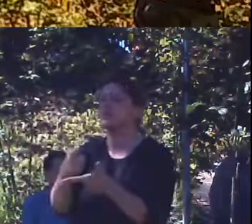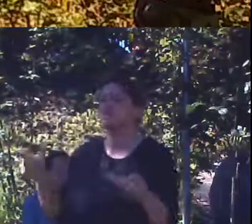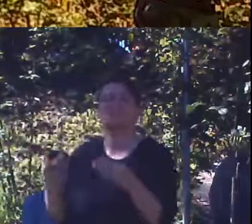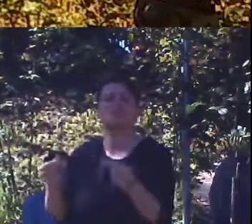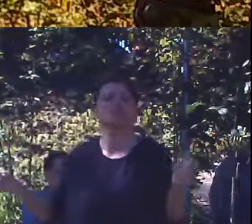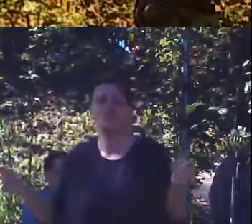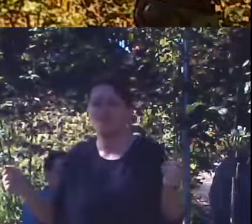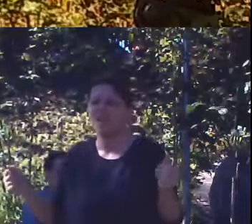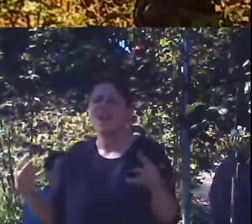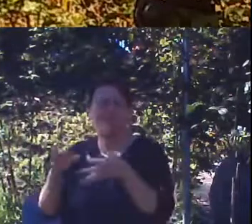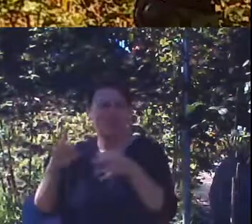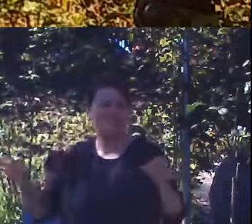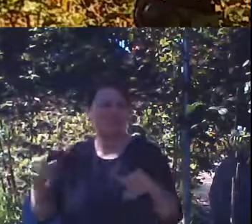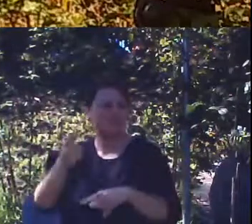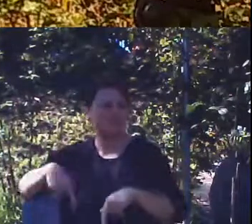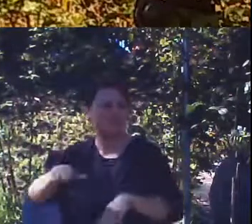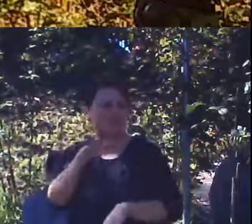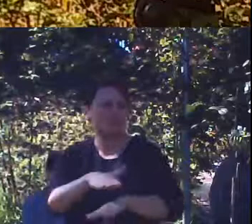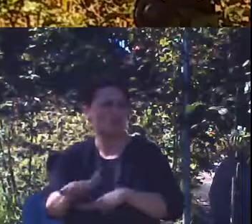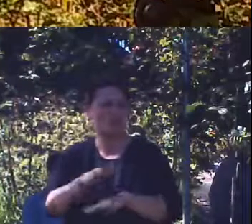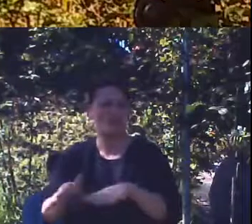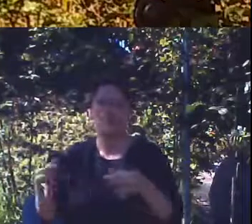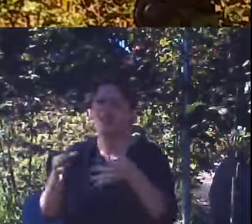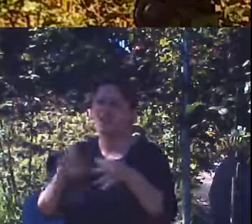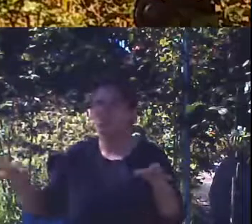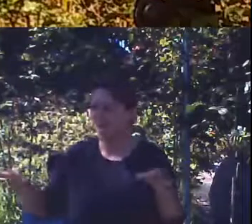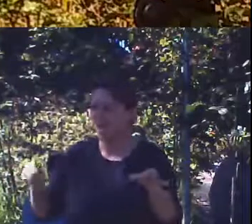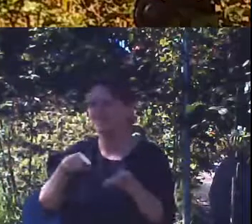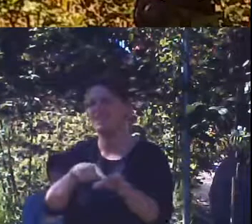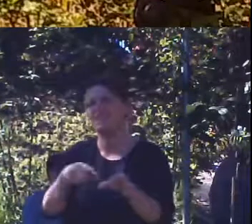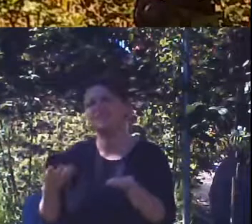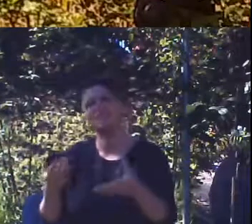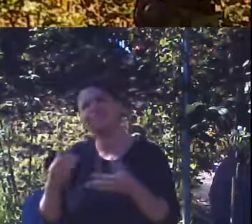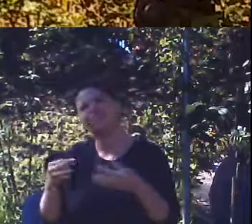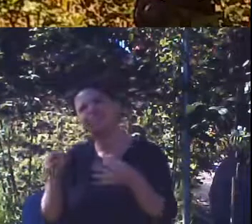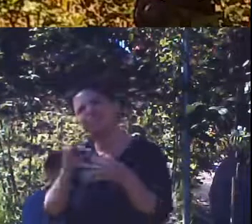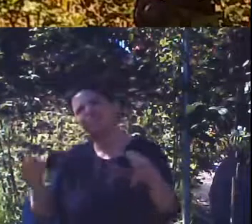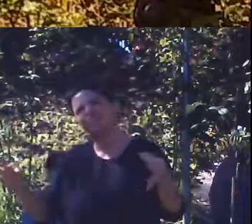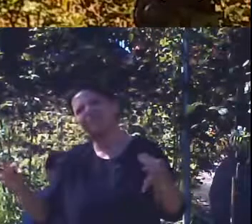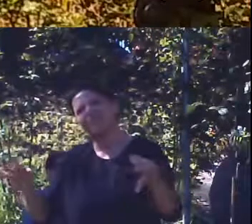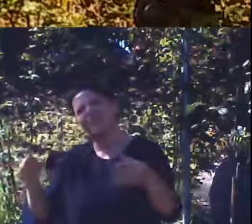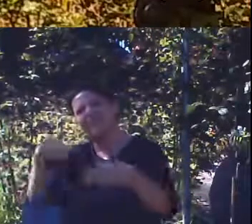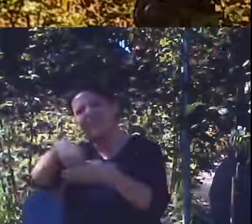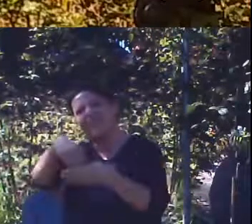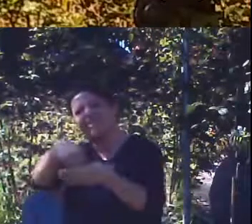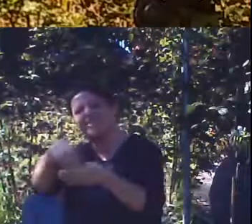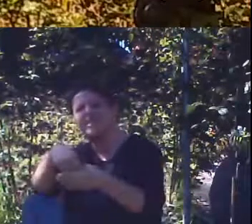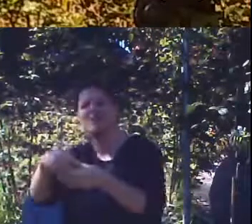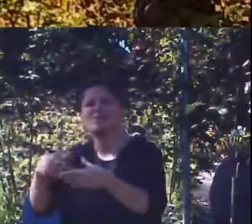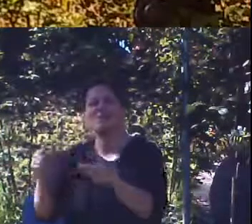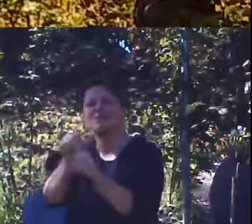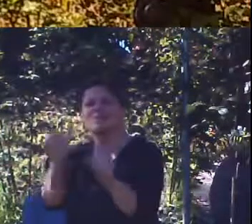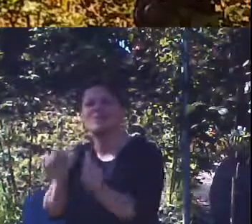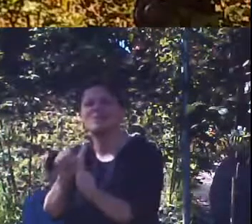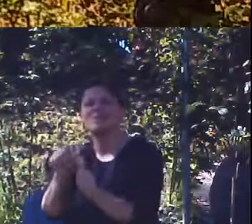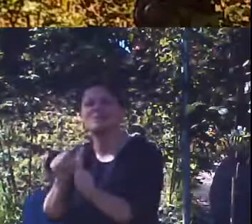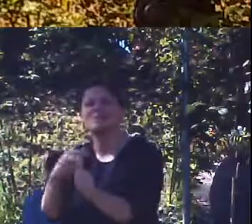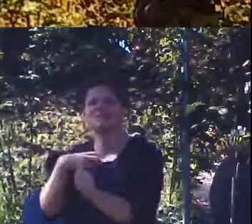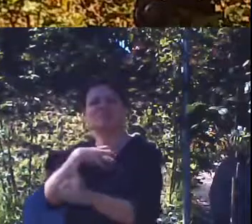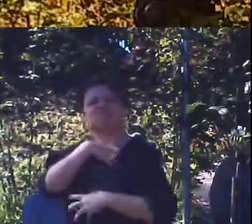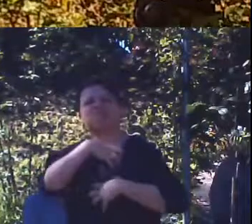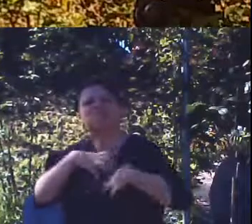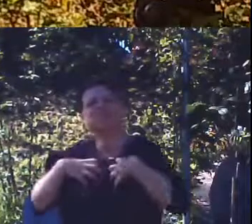vera ma se questa espressione di questa espressione può diventare una condanna